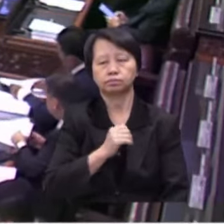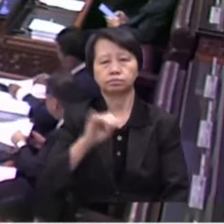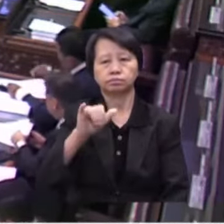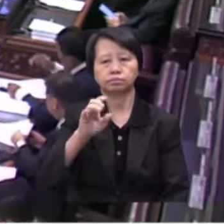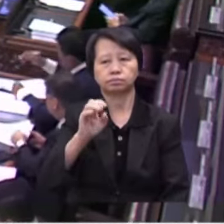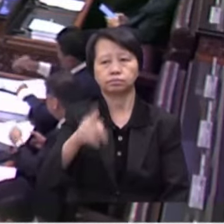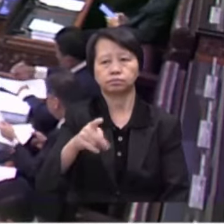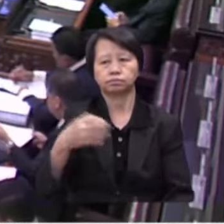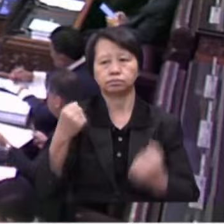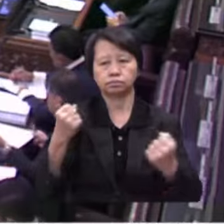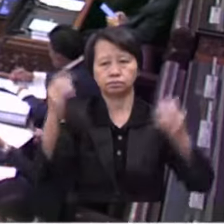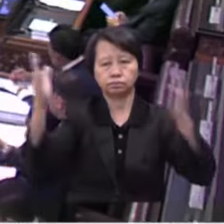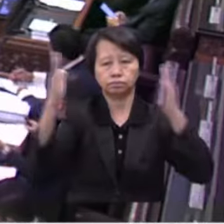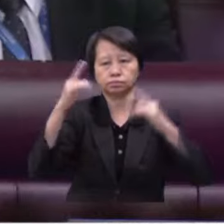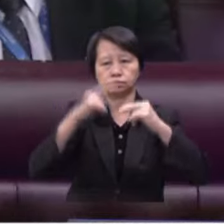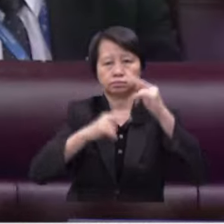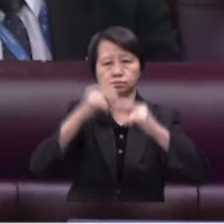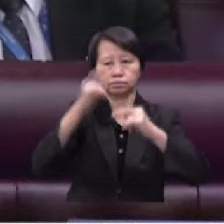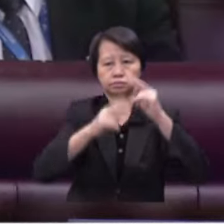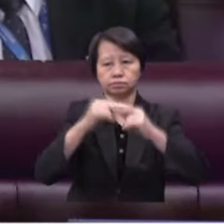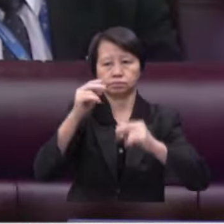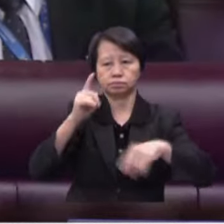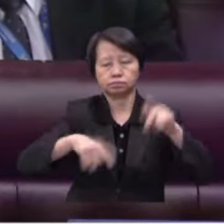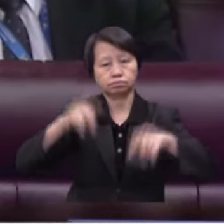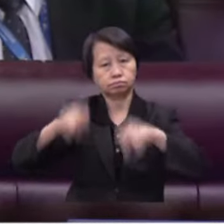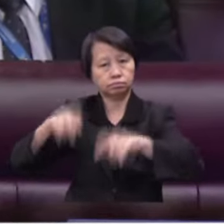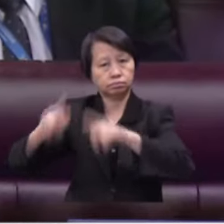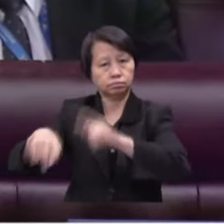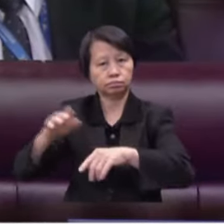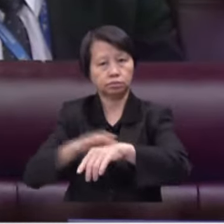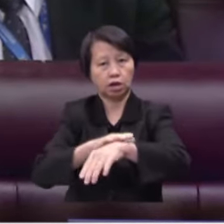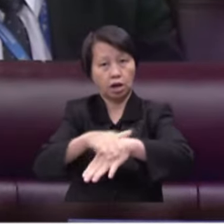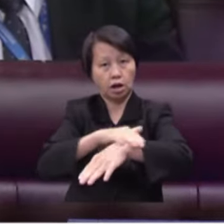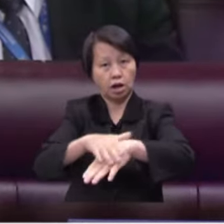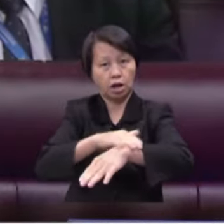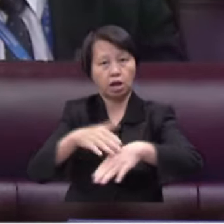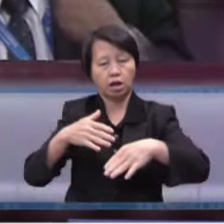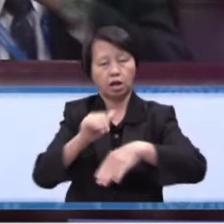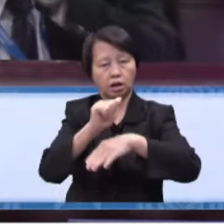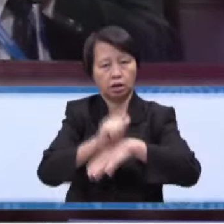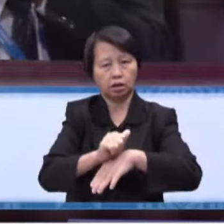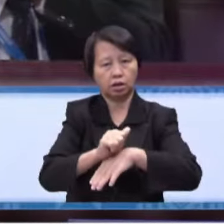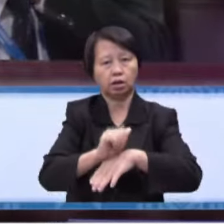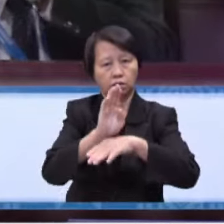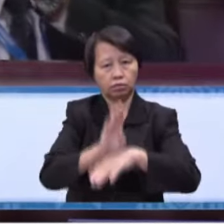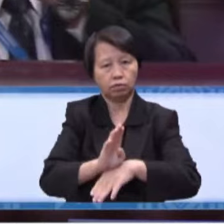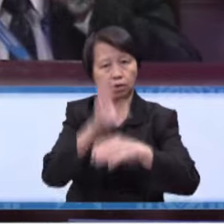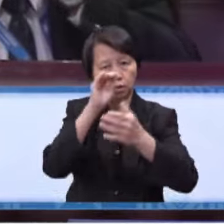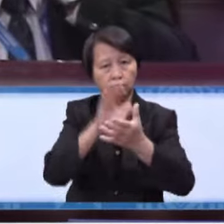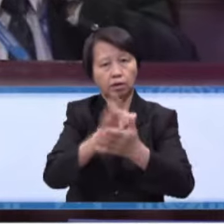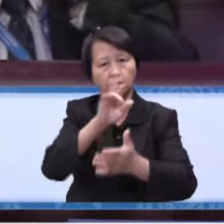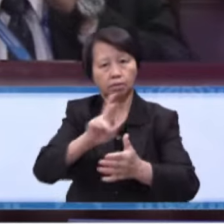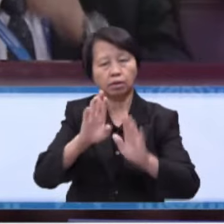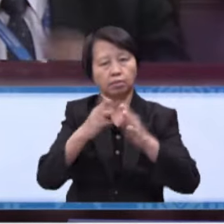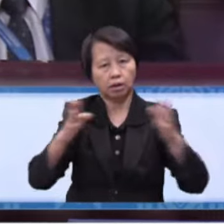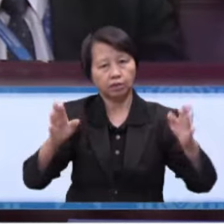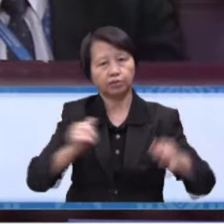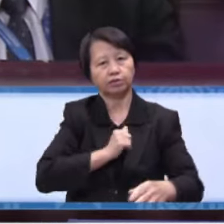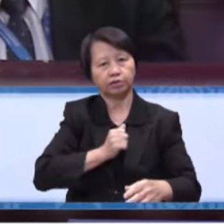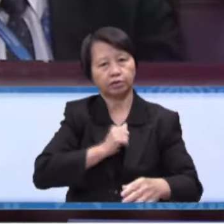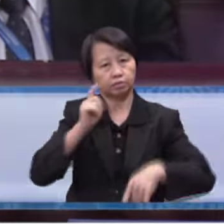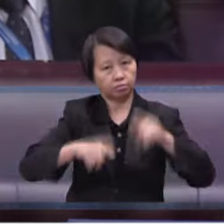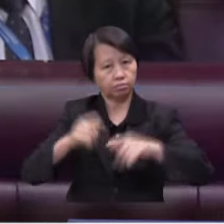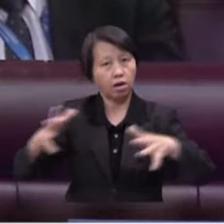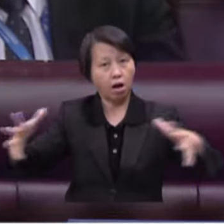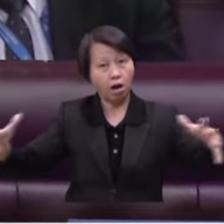kekuatan negara dibina daripada berbagai kaum ada dosa budaya kepercayaan dan bahasa Ibunda